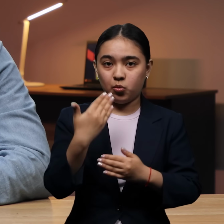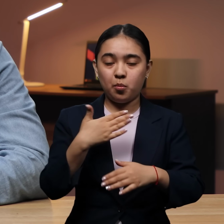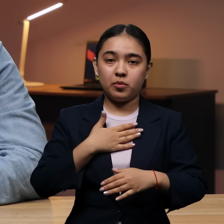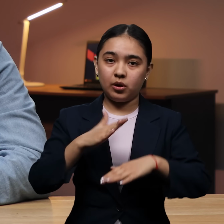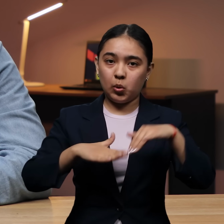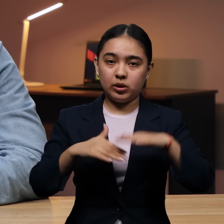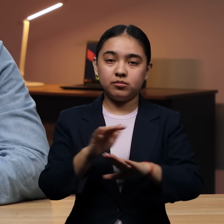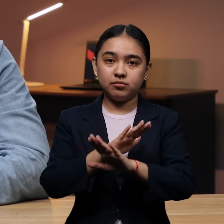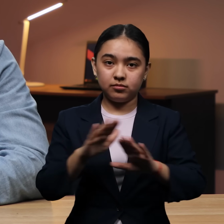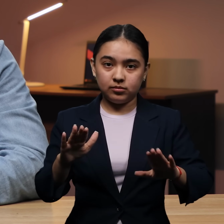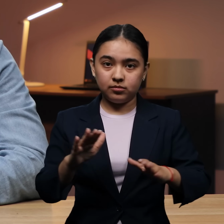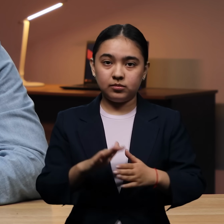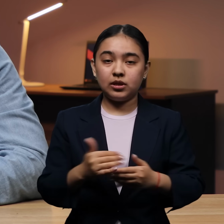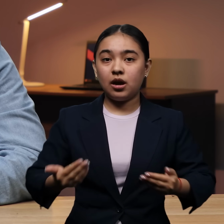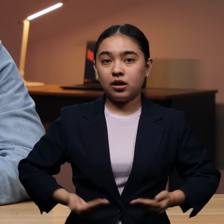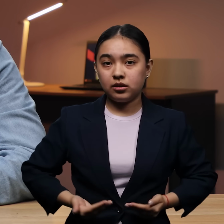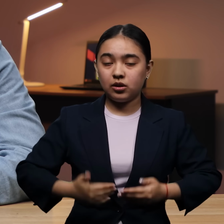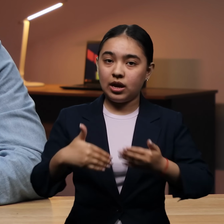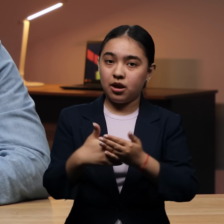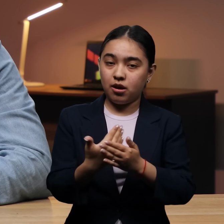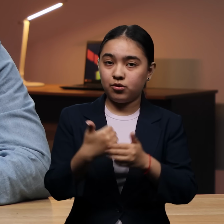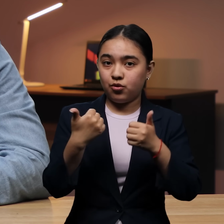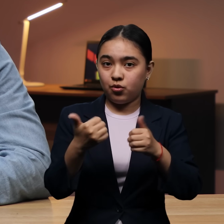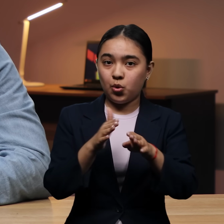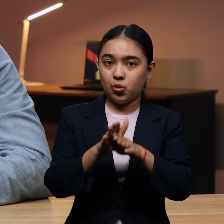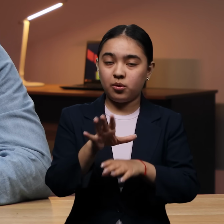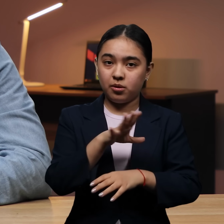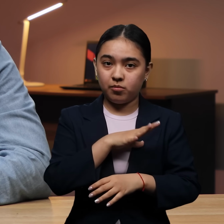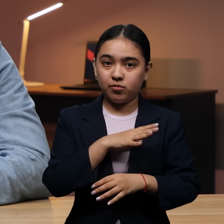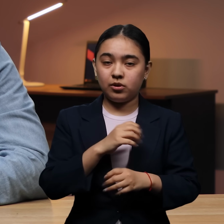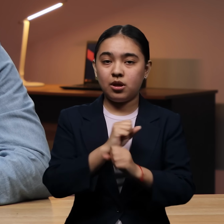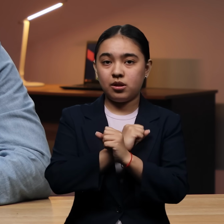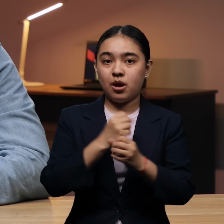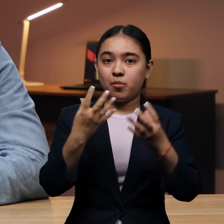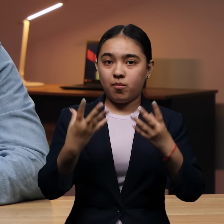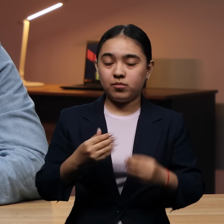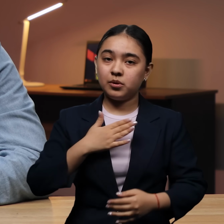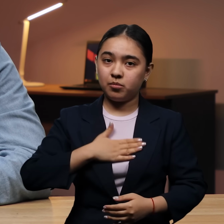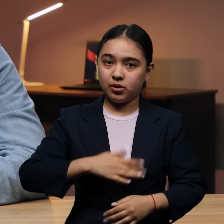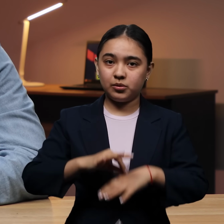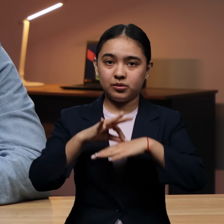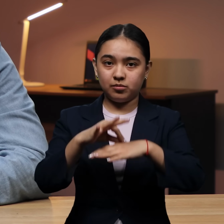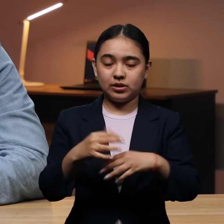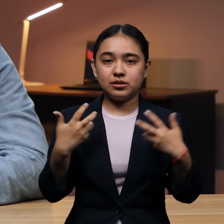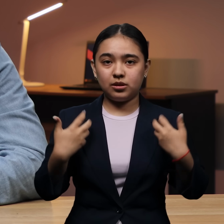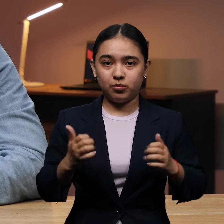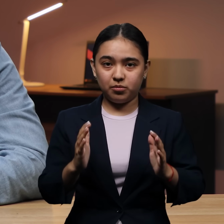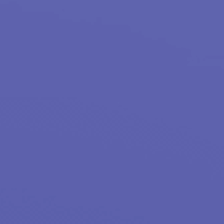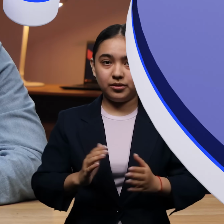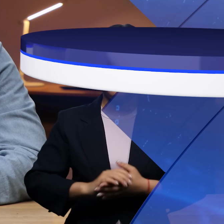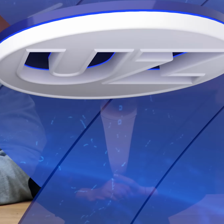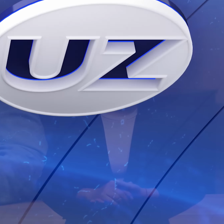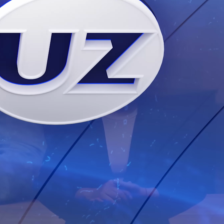bizning qo'limizda emas. Hayotingiz yaxshi xabarlarga to'la bo'lsin. Dam olish kuningiz maroqli o'tsin. Salomat bo'ling.